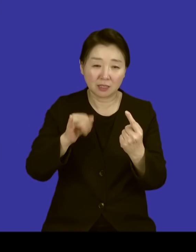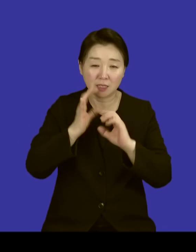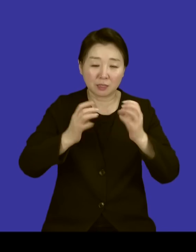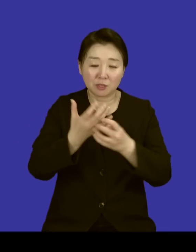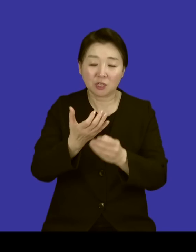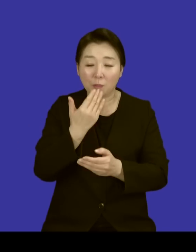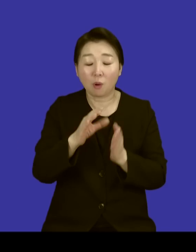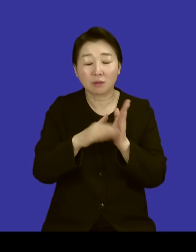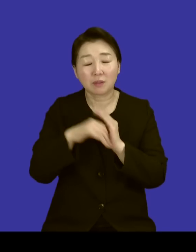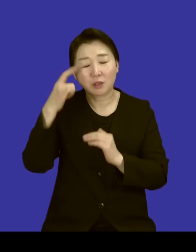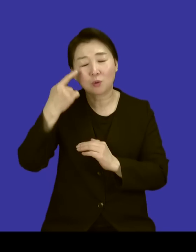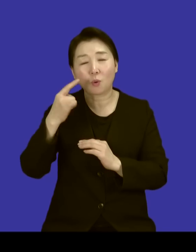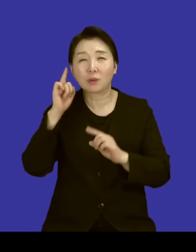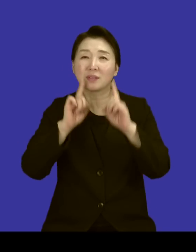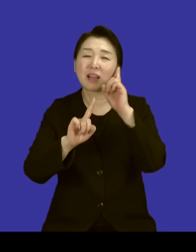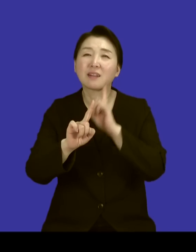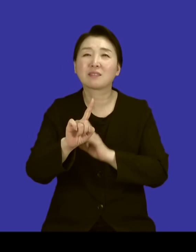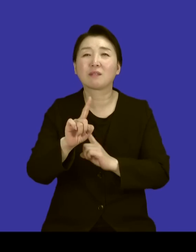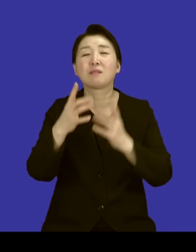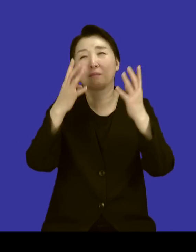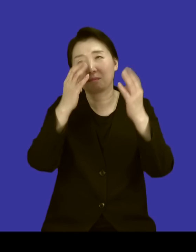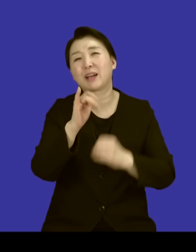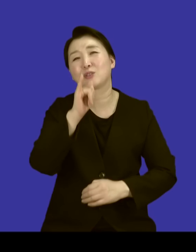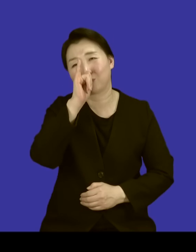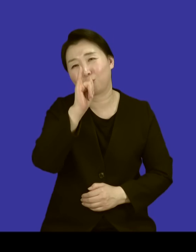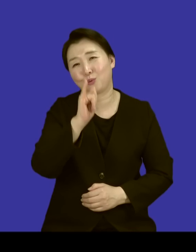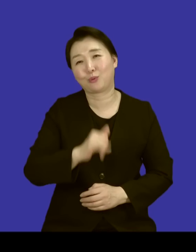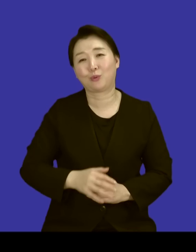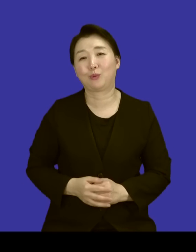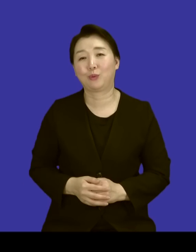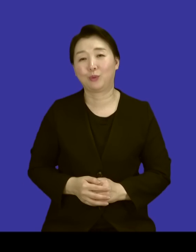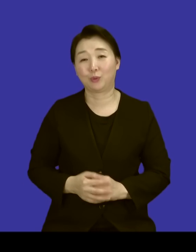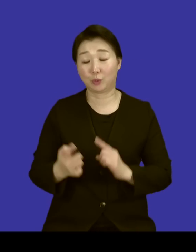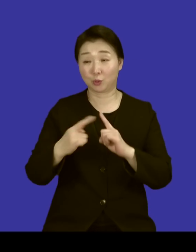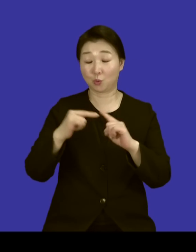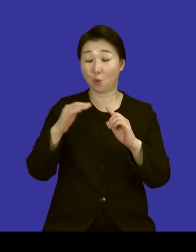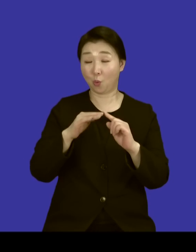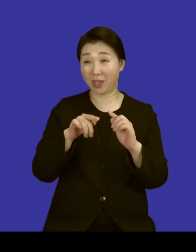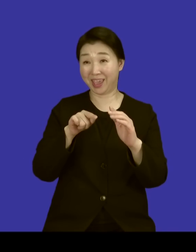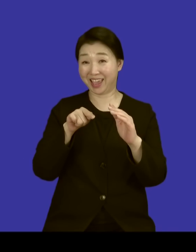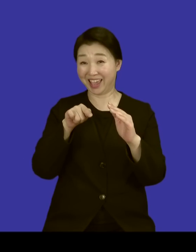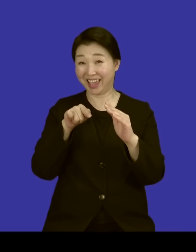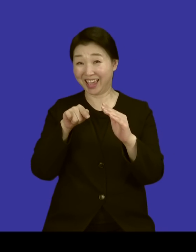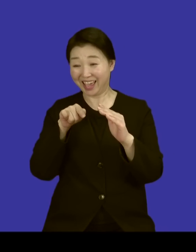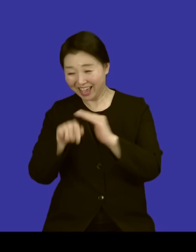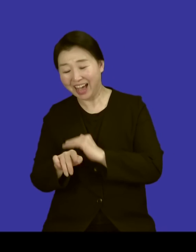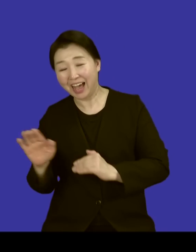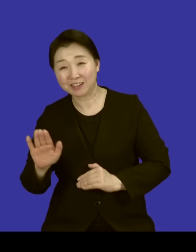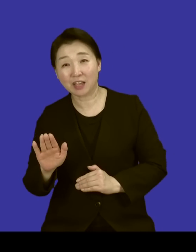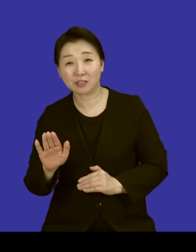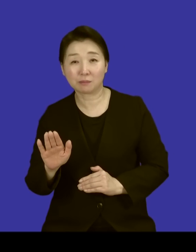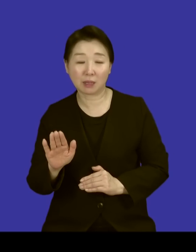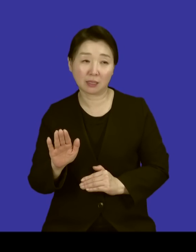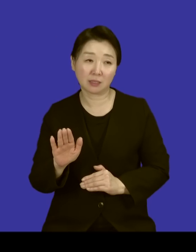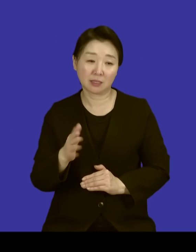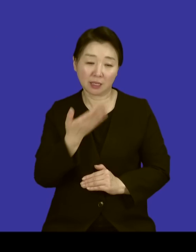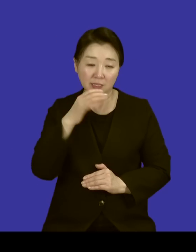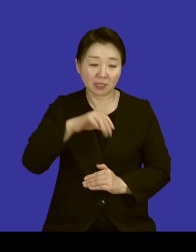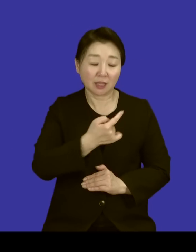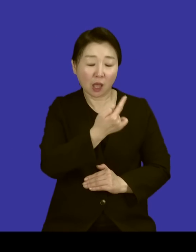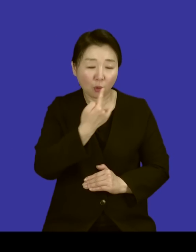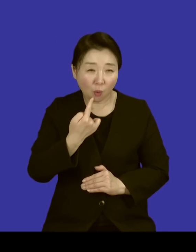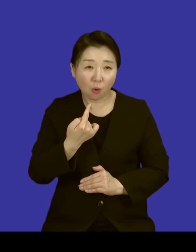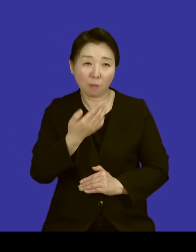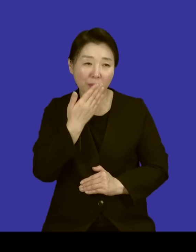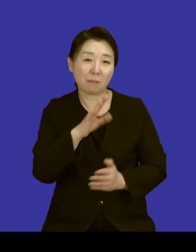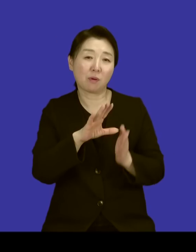얼마나 영혼에 상처받은 사람들이 많겠어요. 네네. 비록 교회 안에 들어오는 건 아니지만 그분들이 이 따밥에서